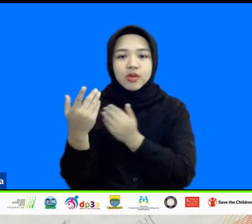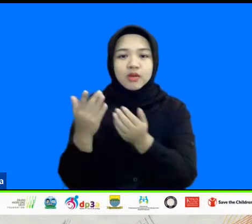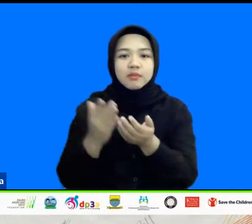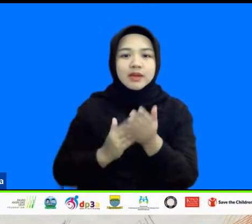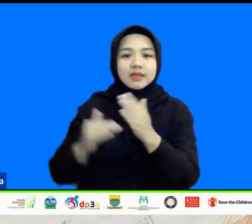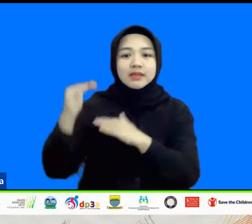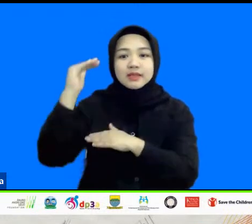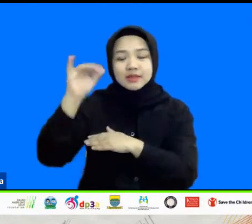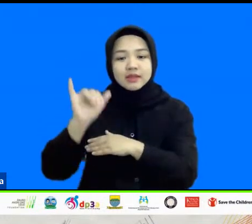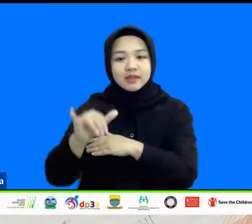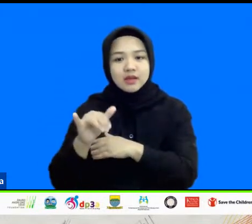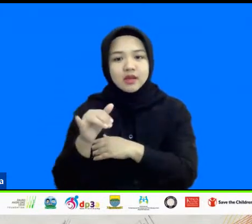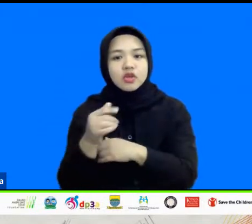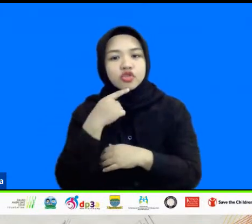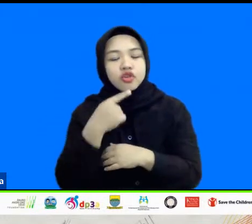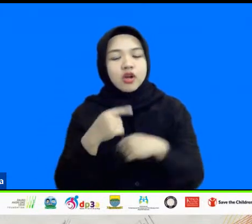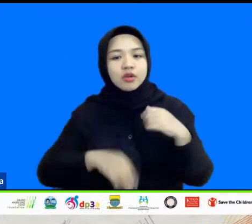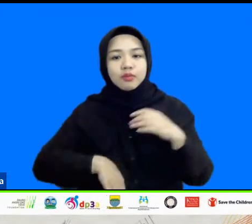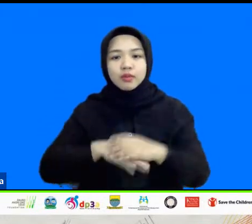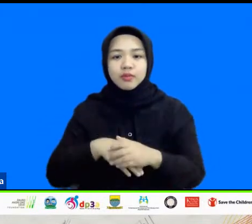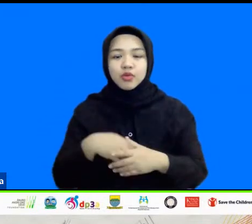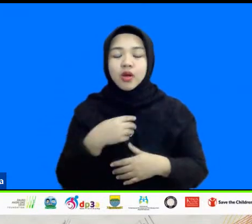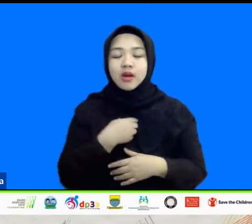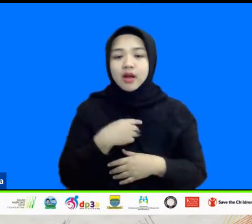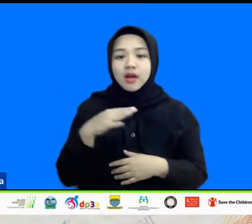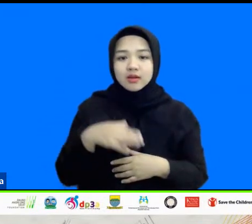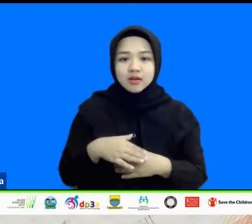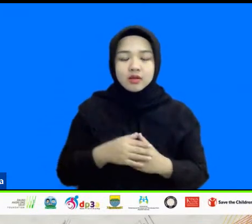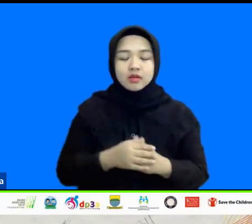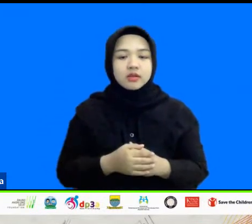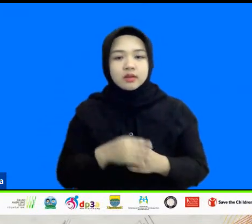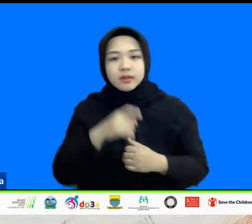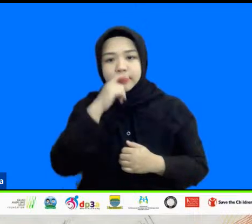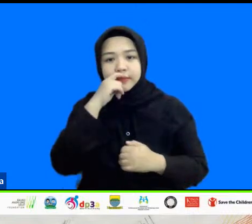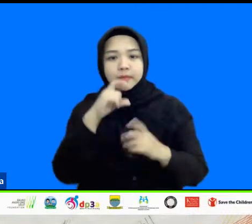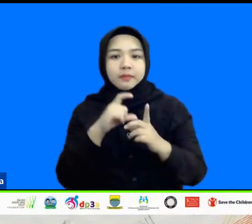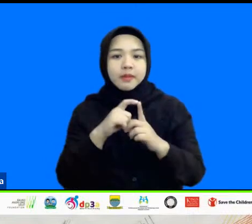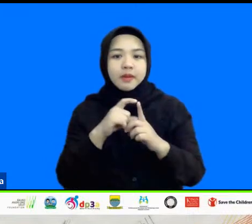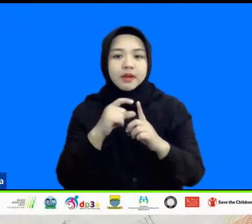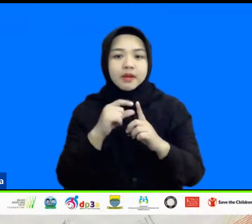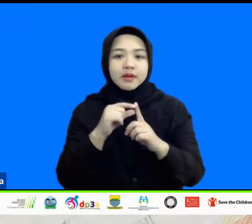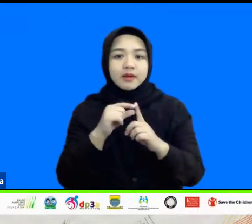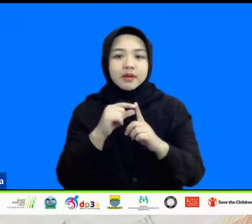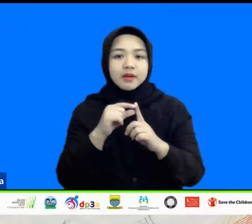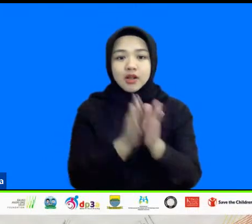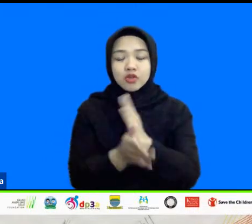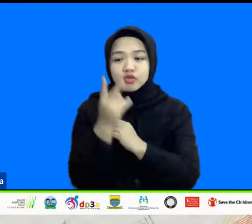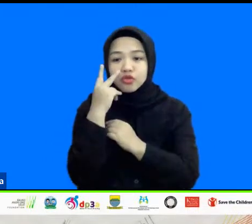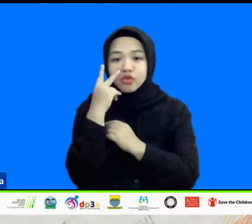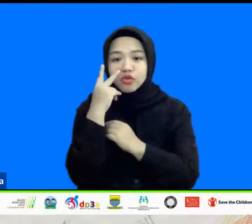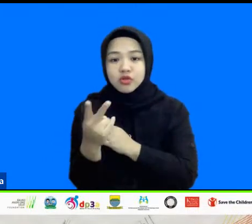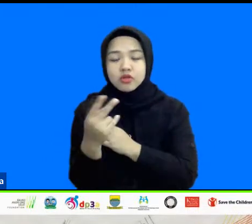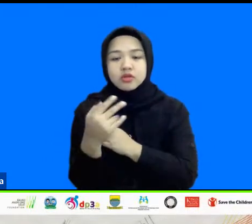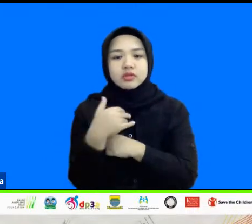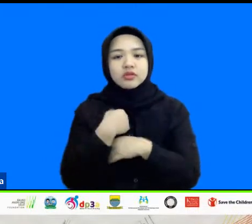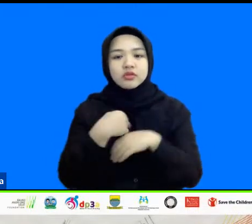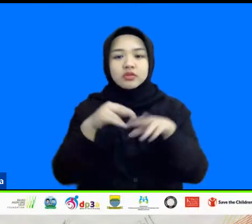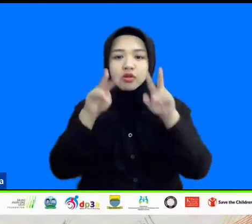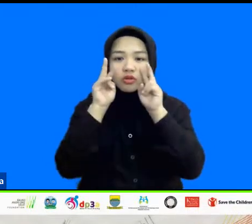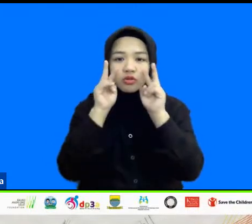ya terkait pemenuhan hak anak. Jadi karena Pak Deputi juga menonton langsung dan kebetulan Bunda juga yang bertanggung jawab